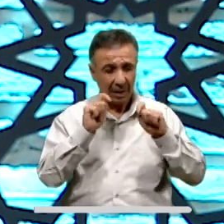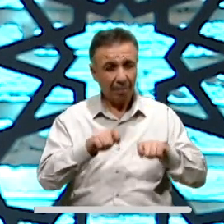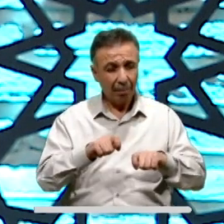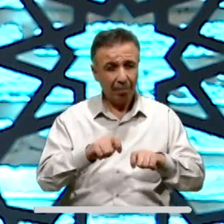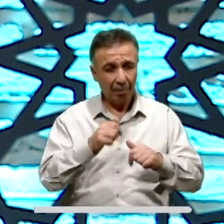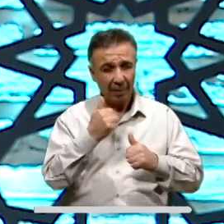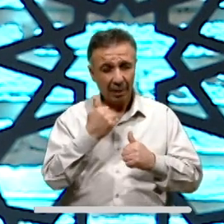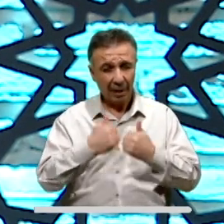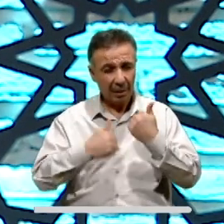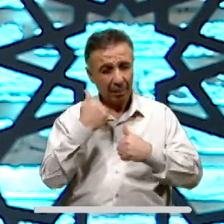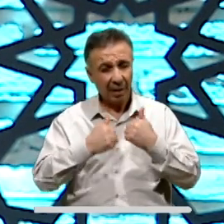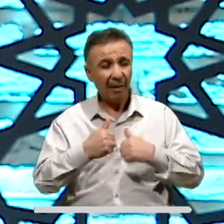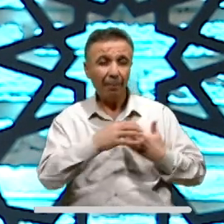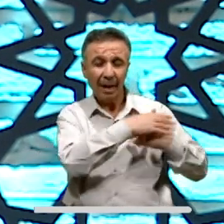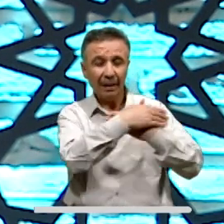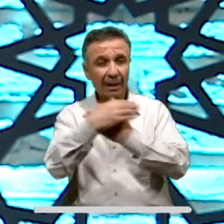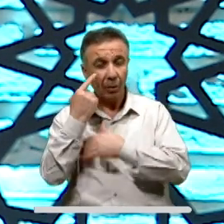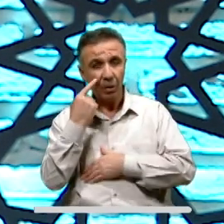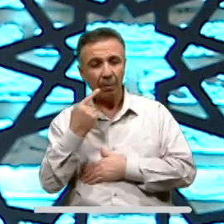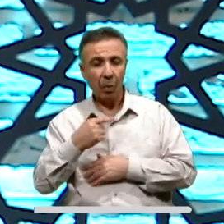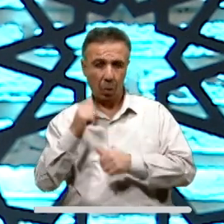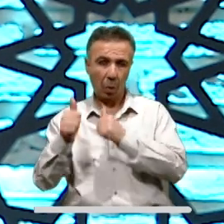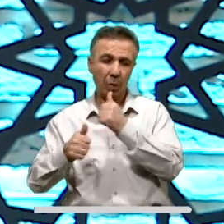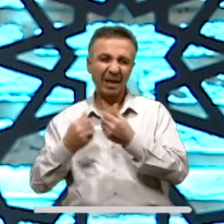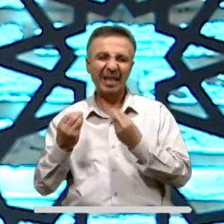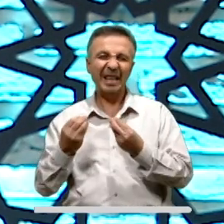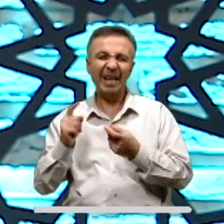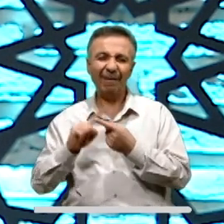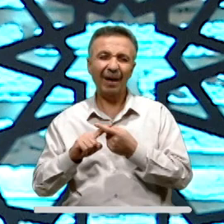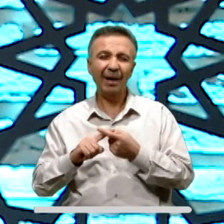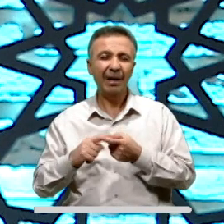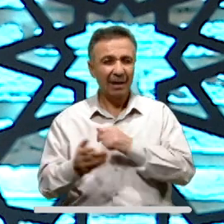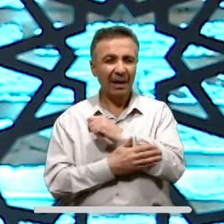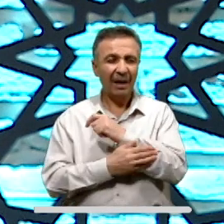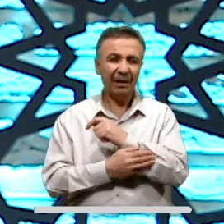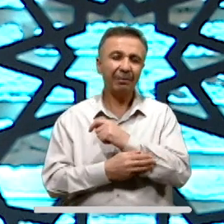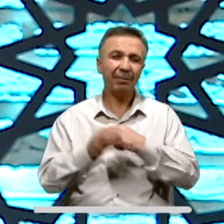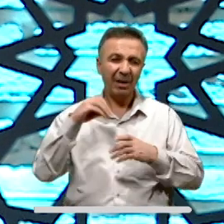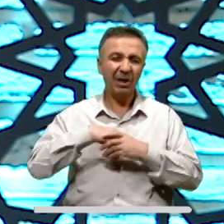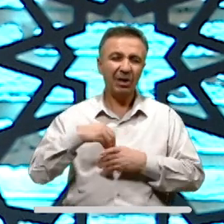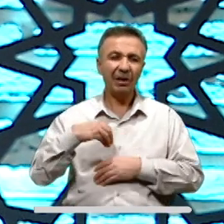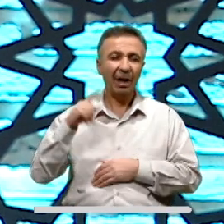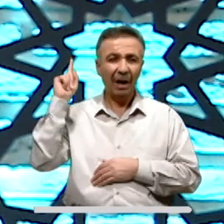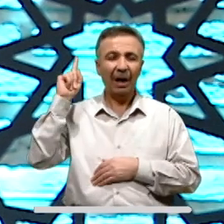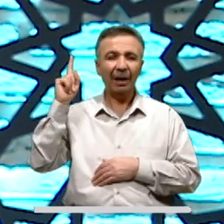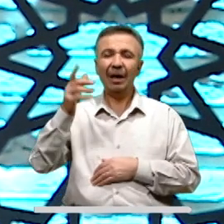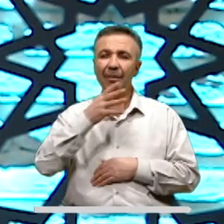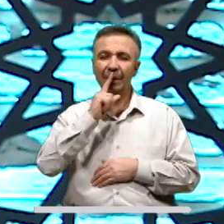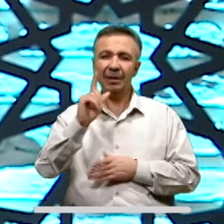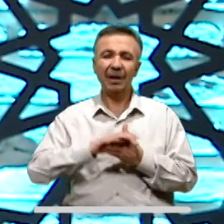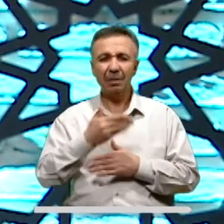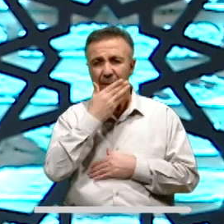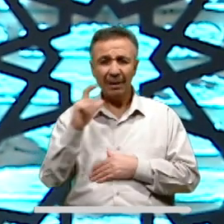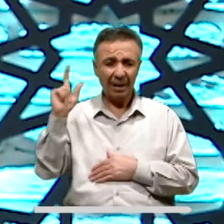sizinle övünür. O halde iyilik ve hayırdan yana Allah Teala'ya kendinizi gösterin. Ramazan